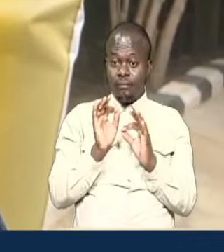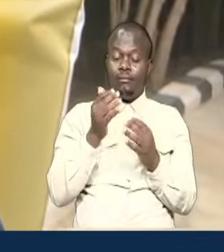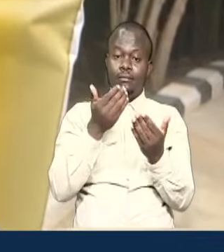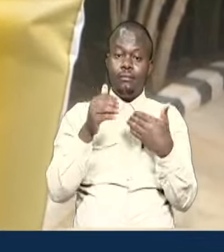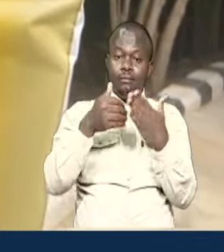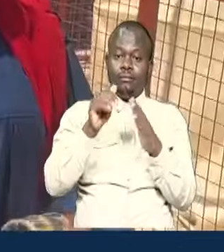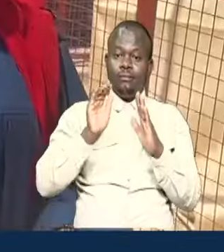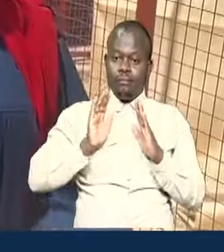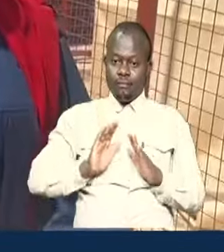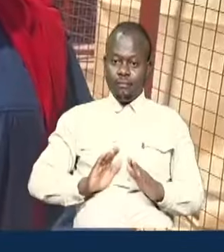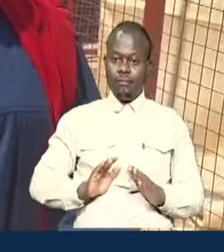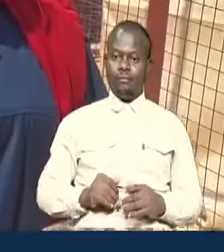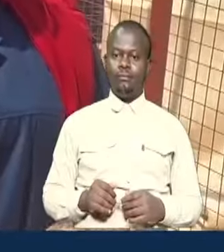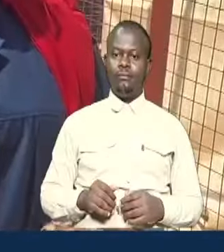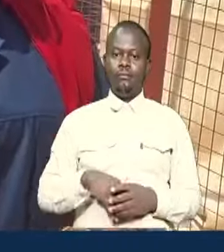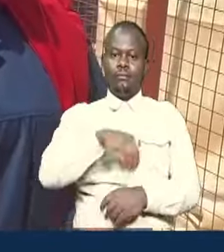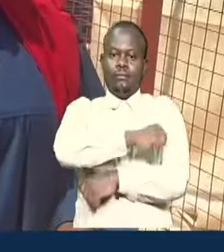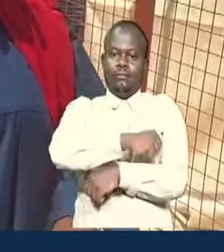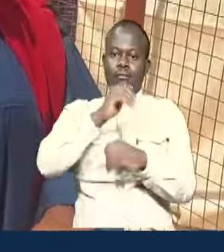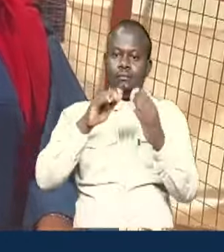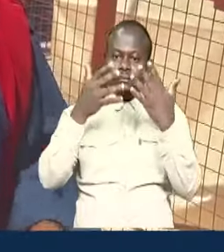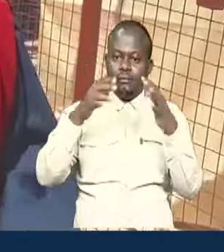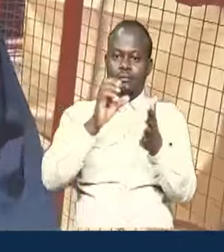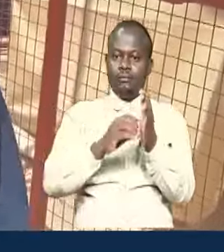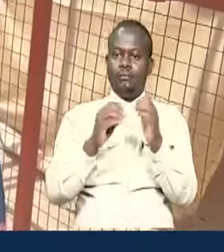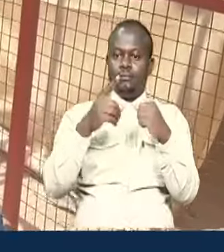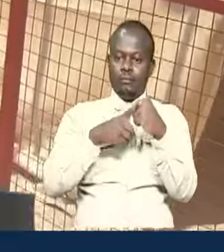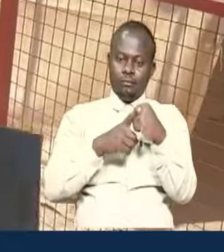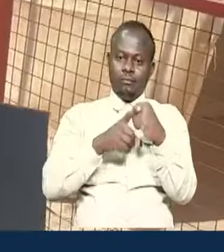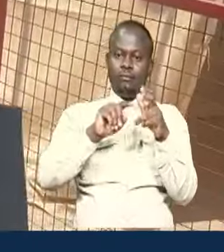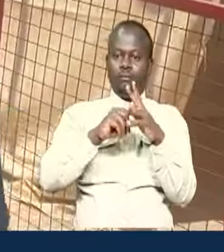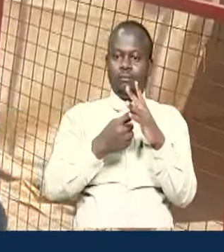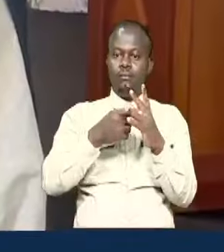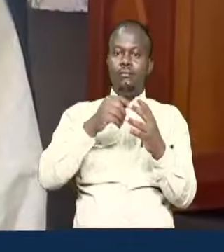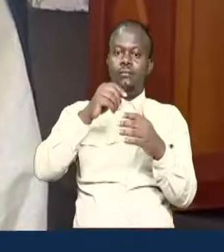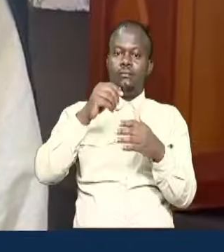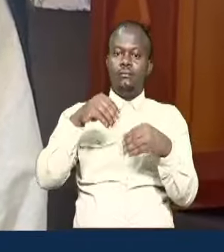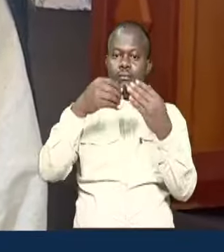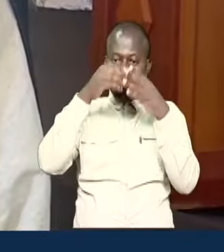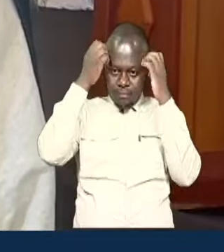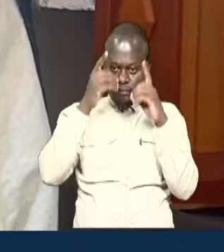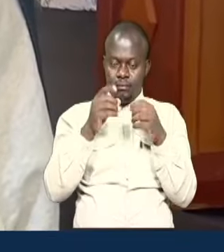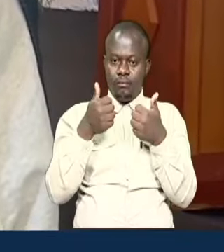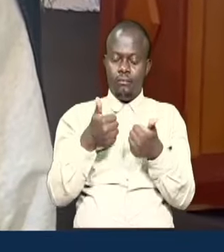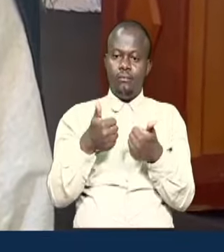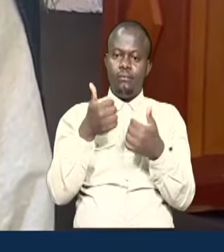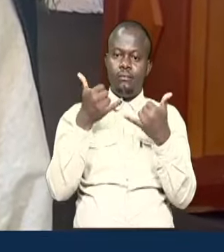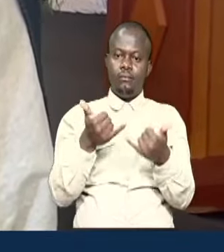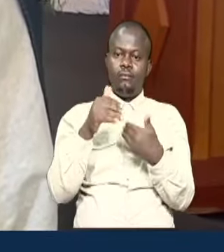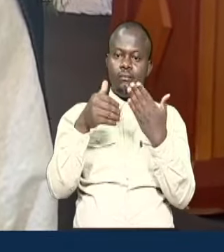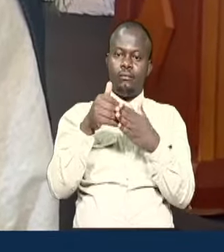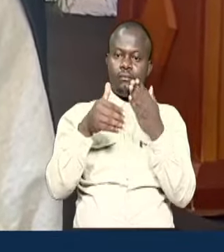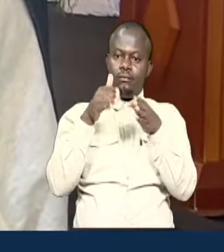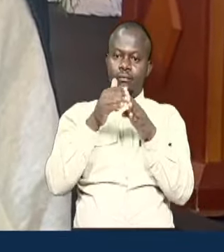abana bitonda. Aba banyeshuri barangije ni icyiciro cya gatandatu kuvira ishuri ryatangira gutanga uburezi bufite ireme. Kuri ubu hari